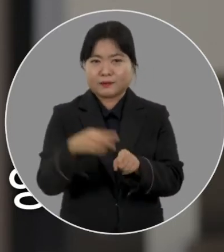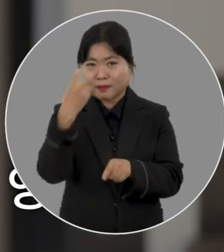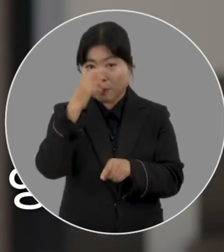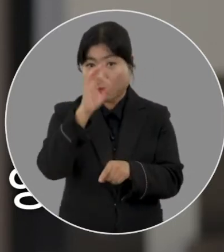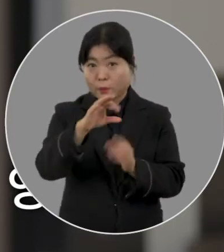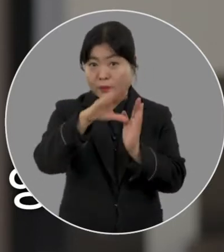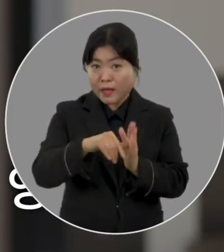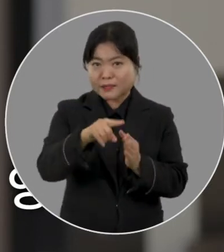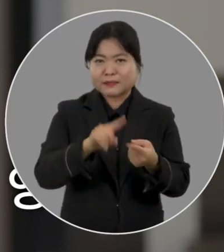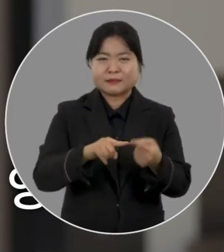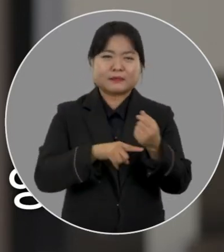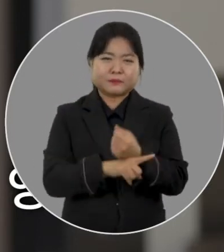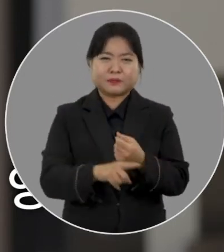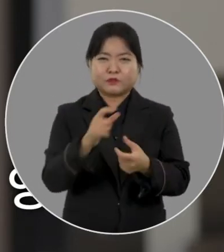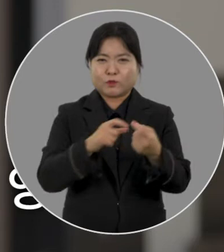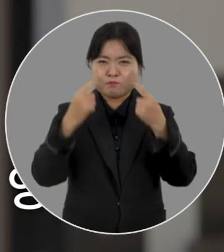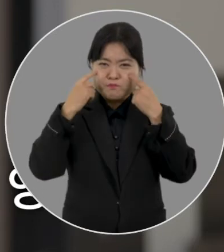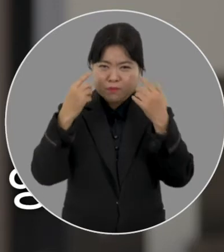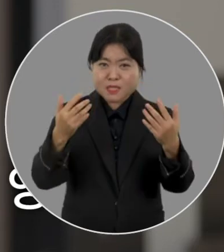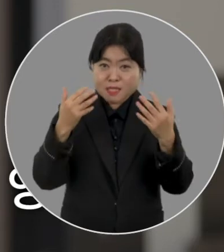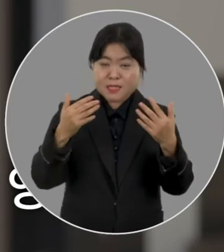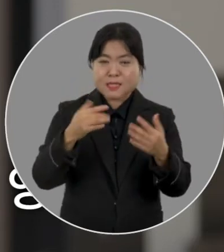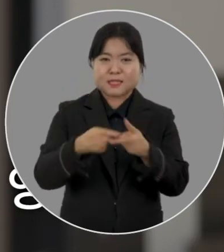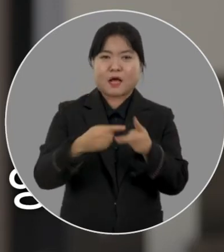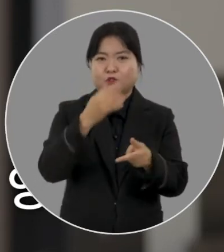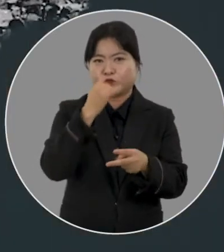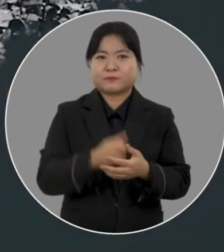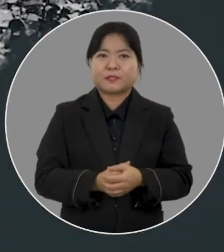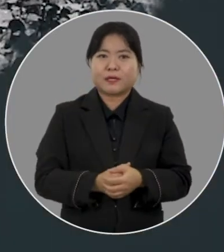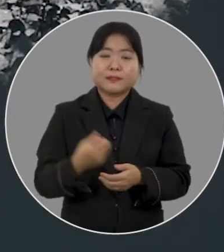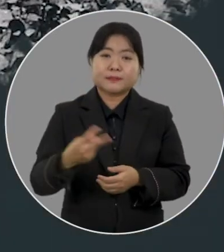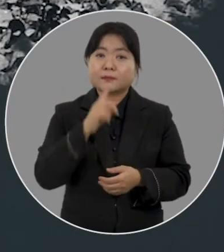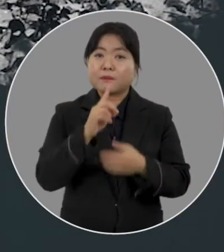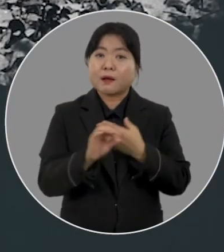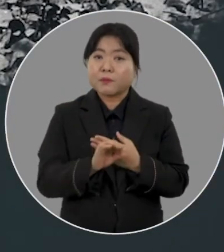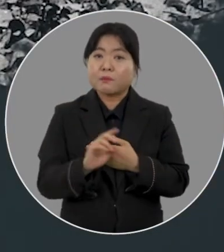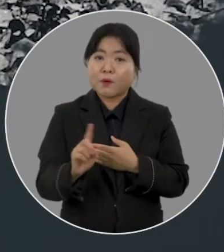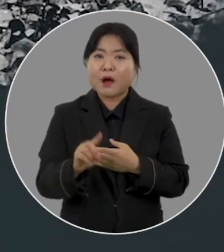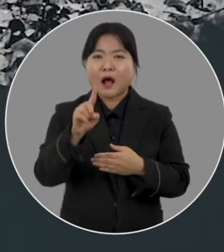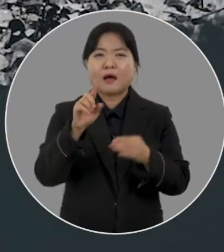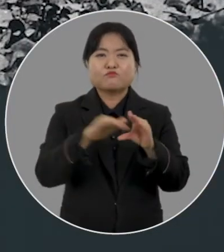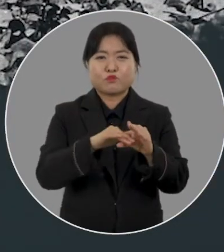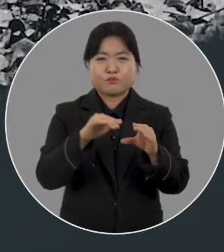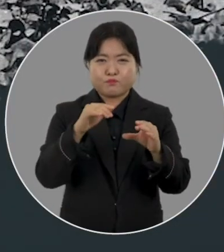살펴보아야 그 의미를 더 적확하고 정확하게 이해할 수가 있습니다. 다시 말하면